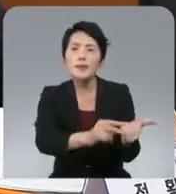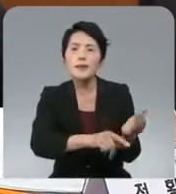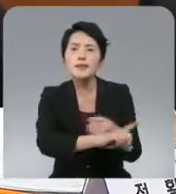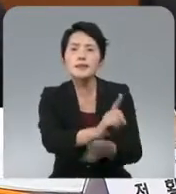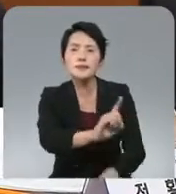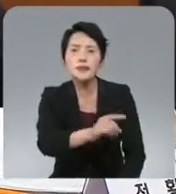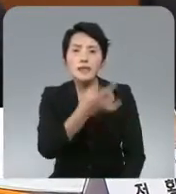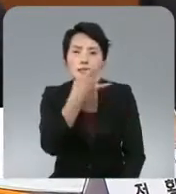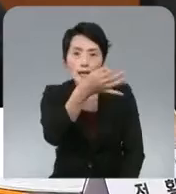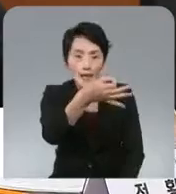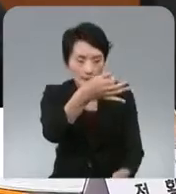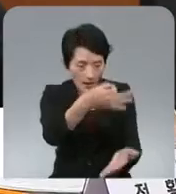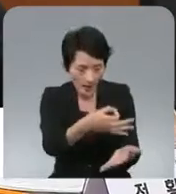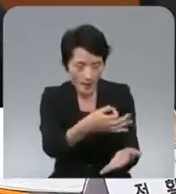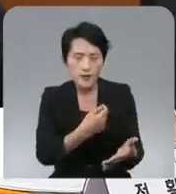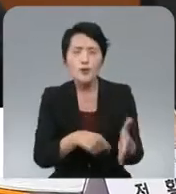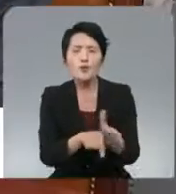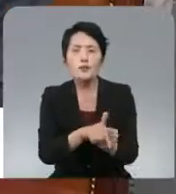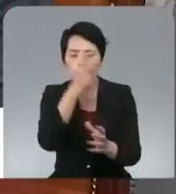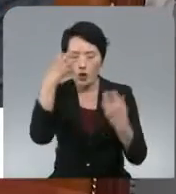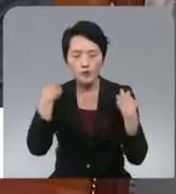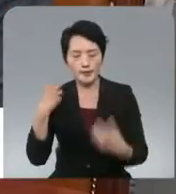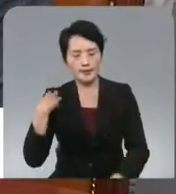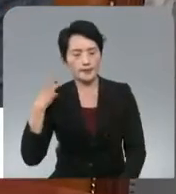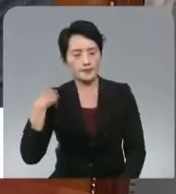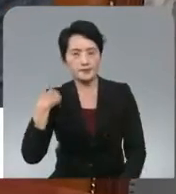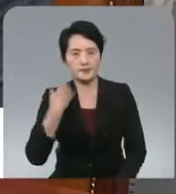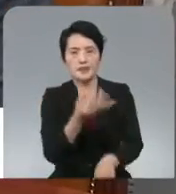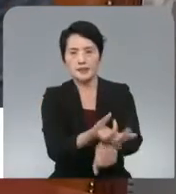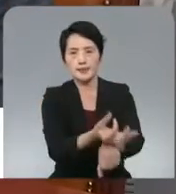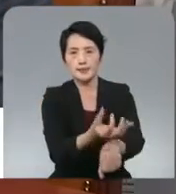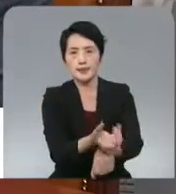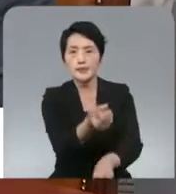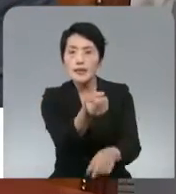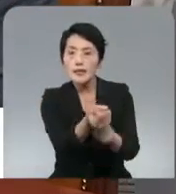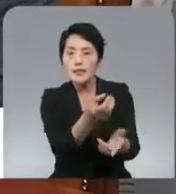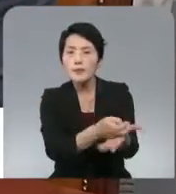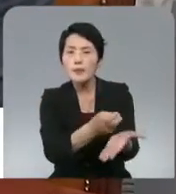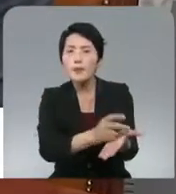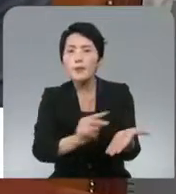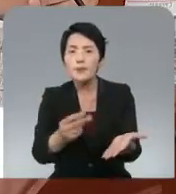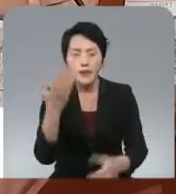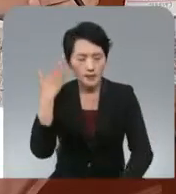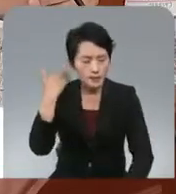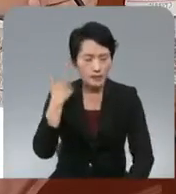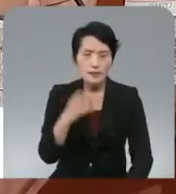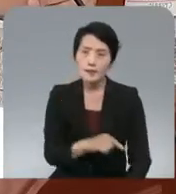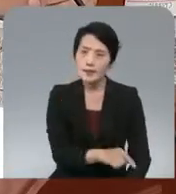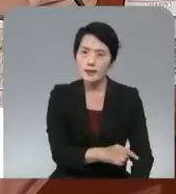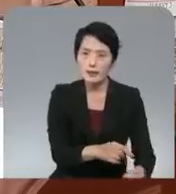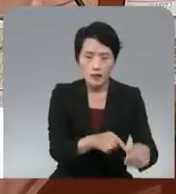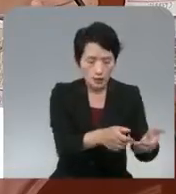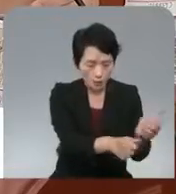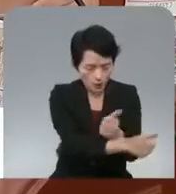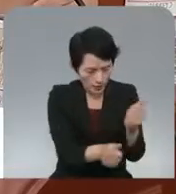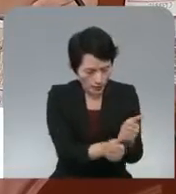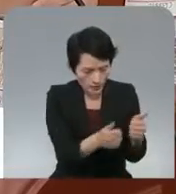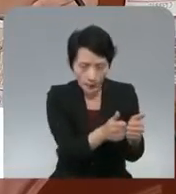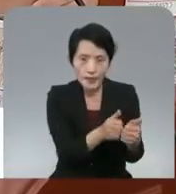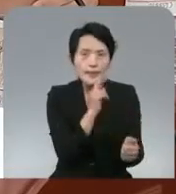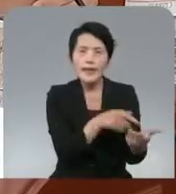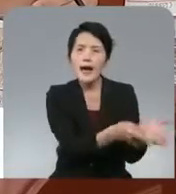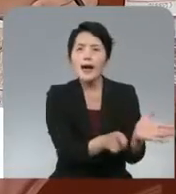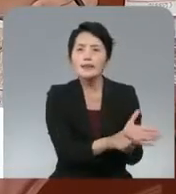du gouvernement et du parti du pouvoir du peuple de pppl la formation présidentielle ce sont réunis aujourd'hui et ont confirmer leur